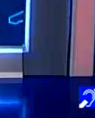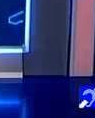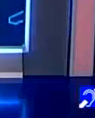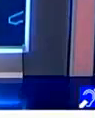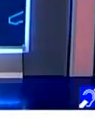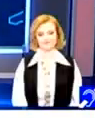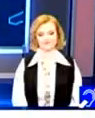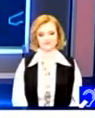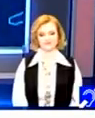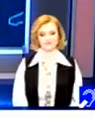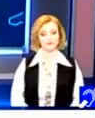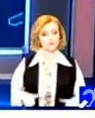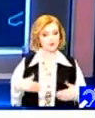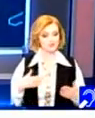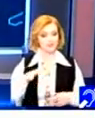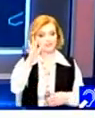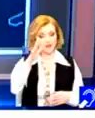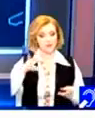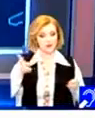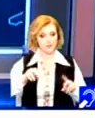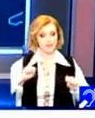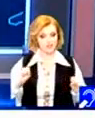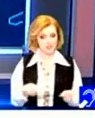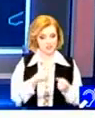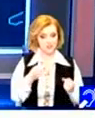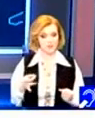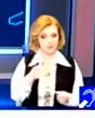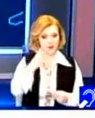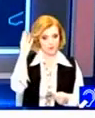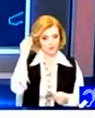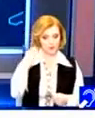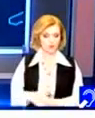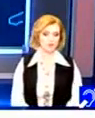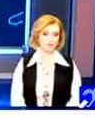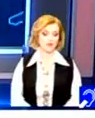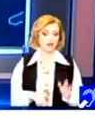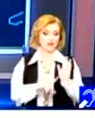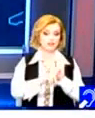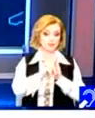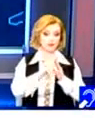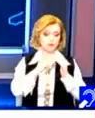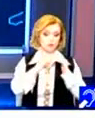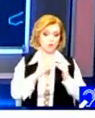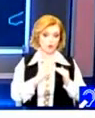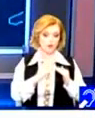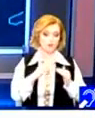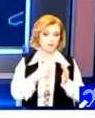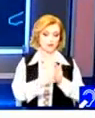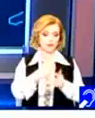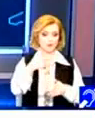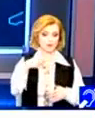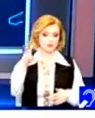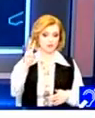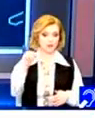Bun găsit! Vremea rămâne rece în Republica Moldova. Va fi frig și la noapte, când minimele vor coborî până la minus 3 grade Celsius.